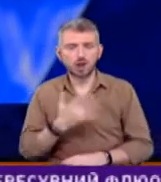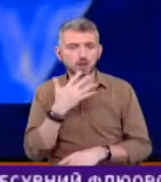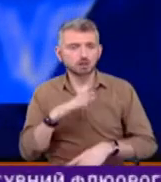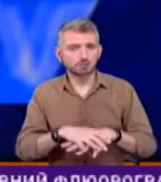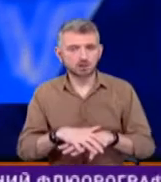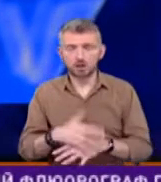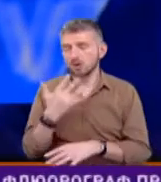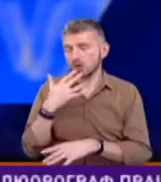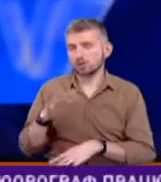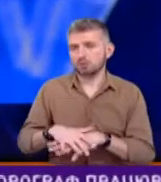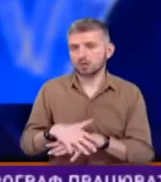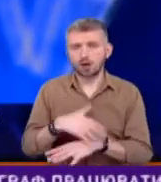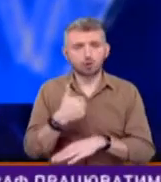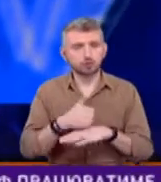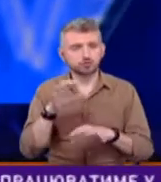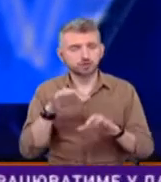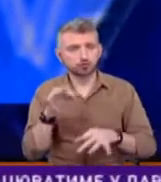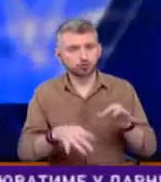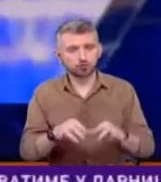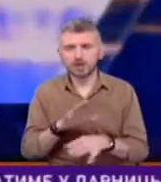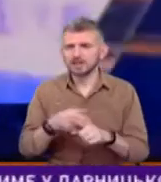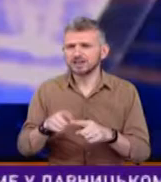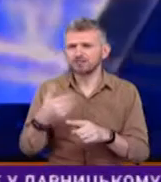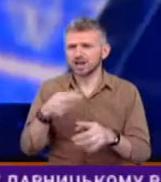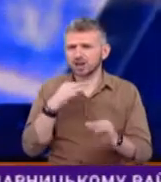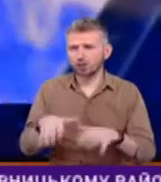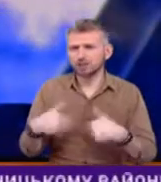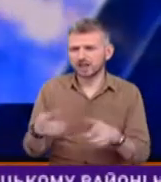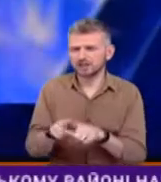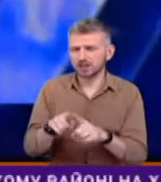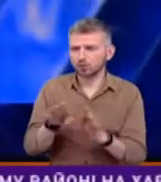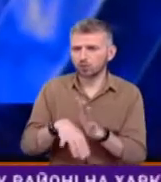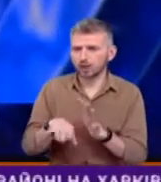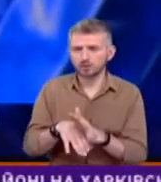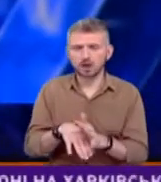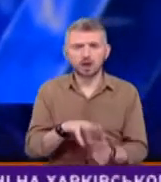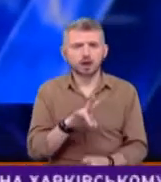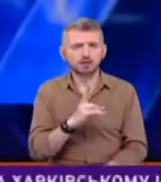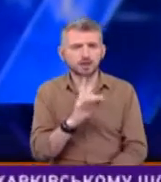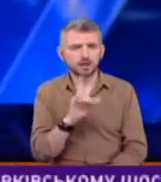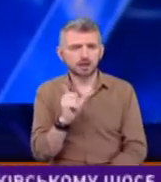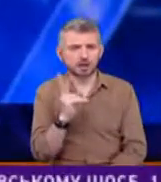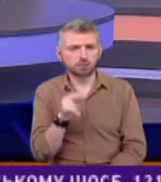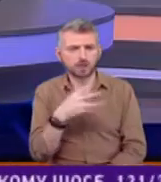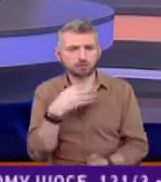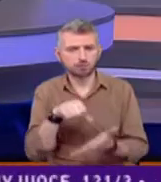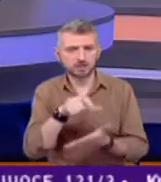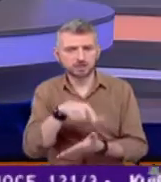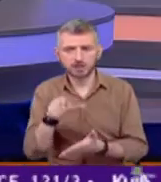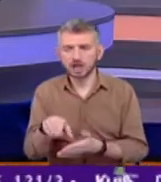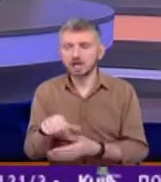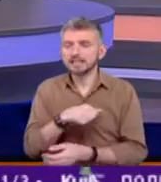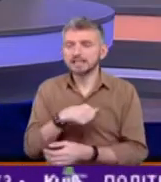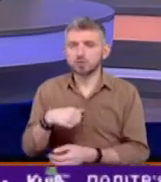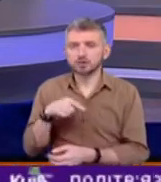це є... І Національний банк. А Конституційний суд? Ні, це вже рекомендації такі, вже другорядні. А НКРКП свої представники? Але самостійно